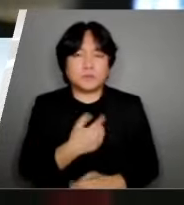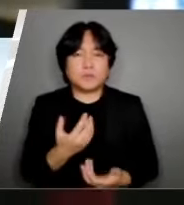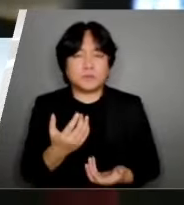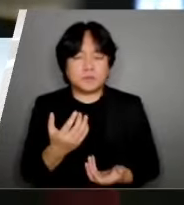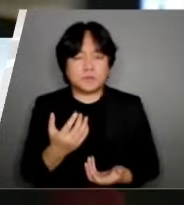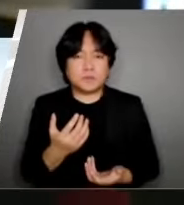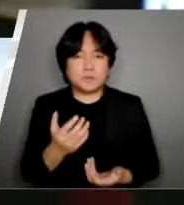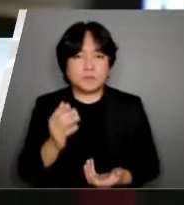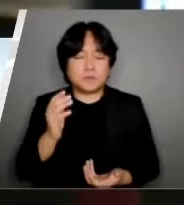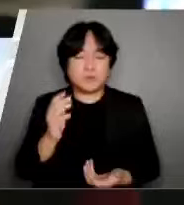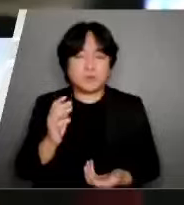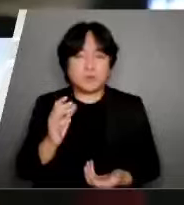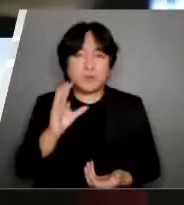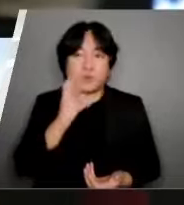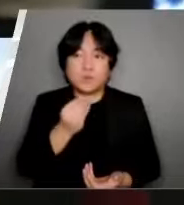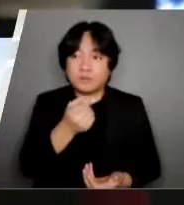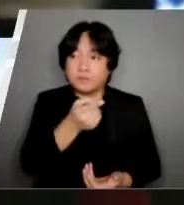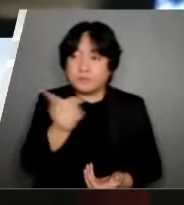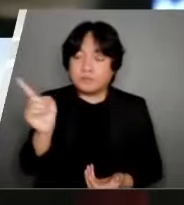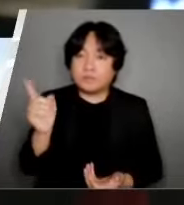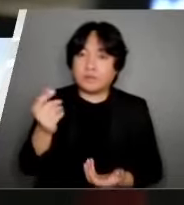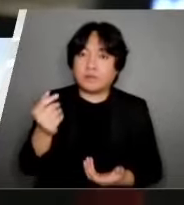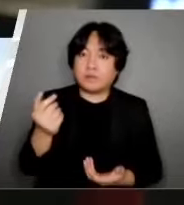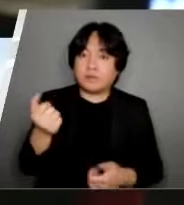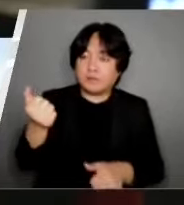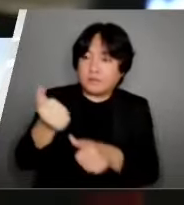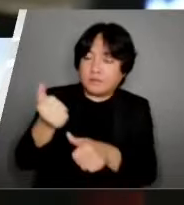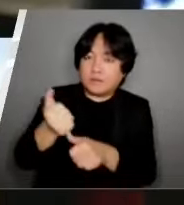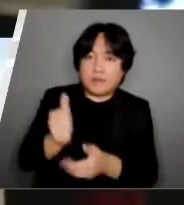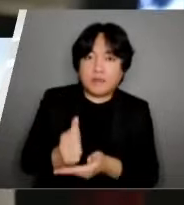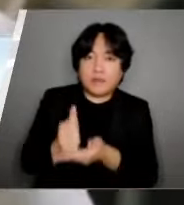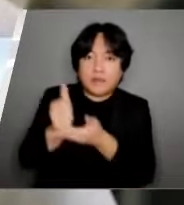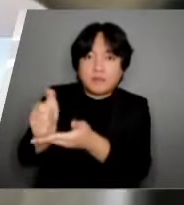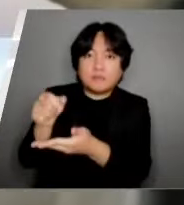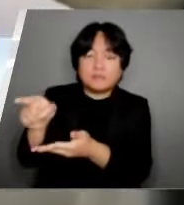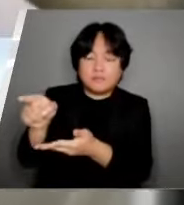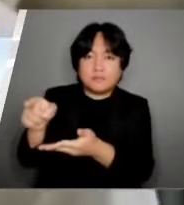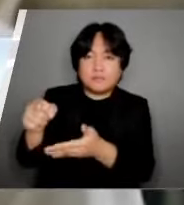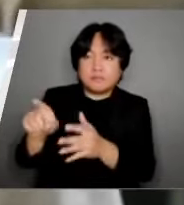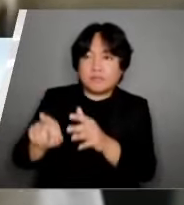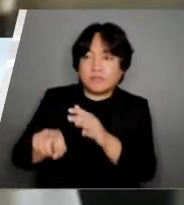have all of those who are involved in this, and we will act very quickly.